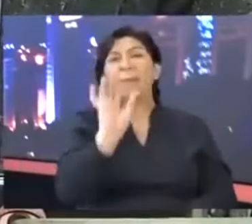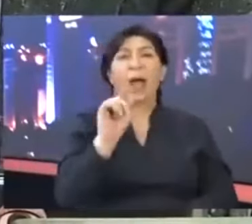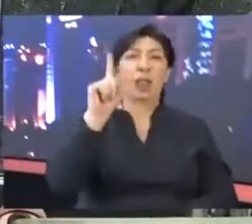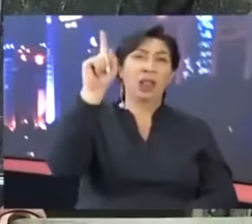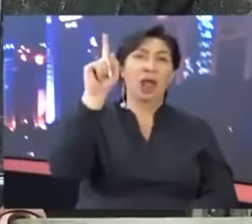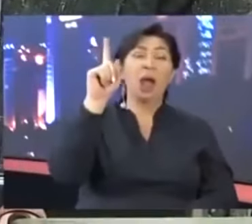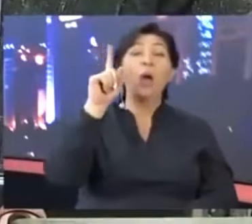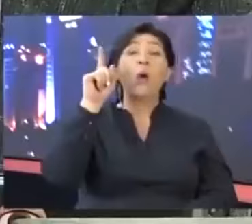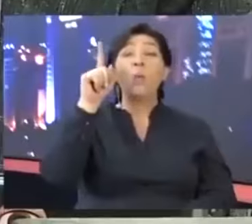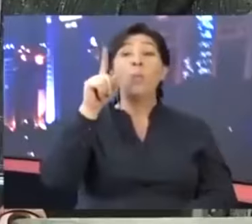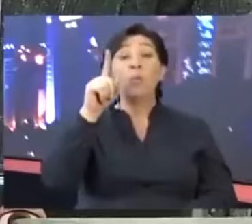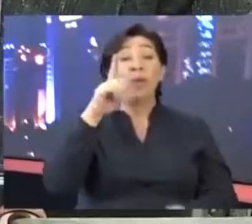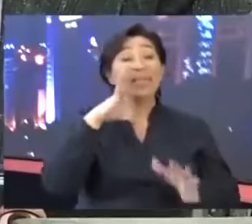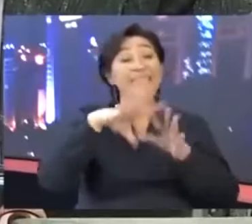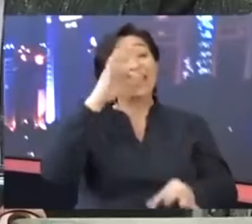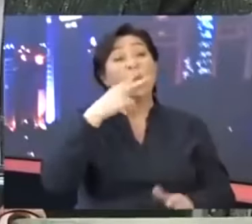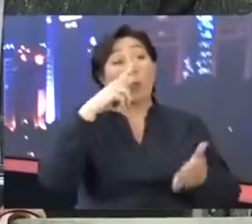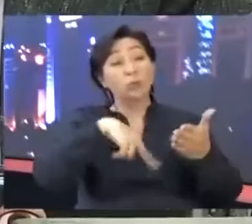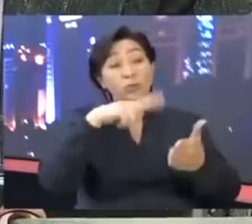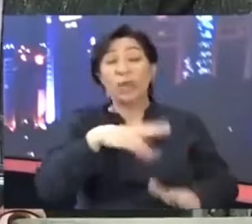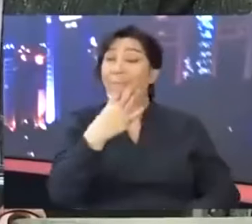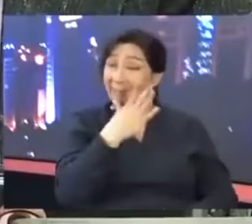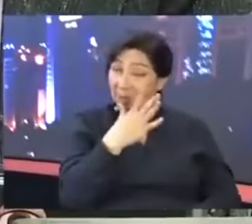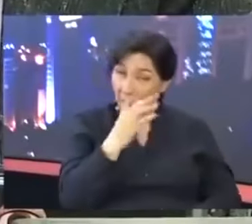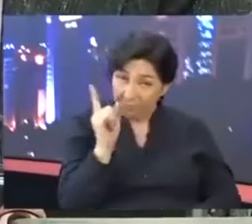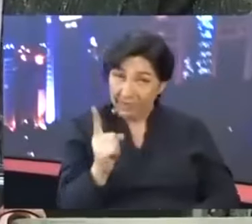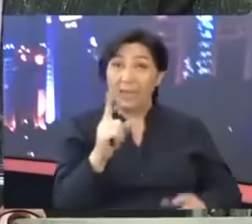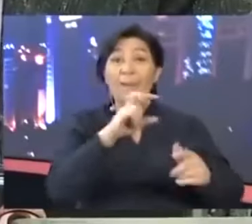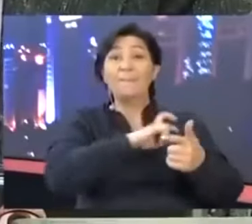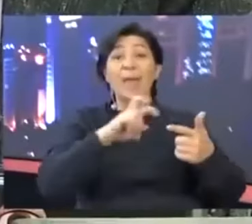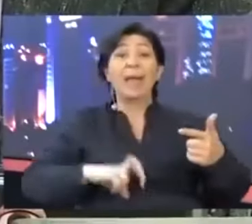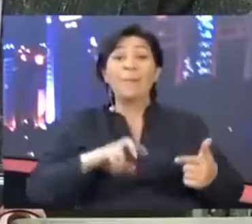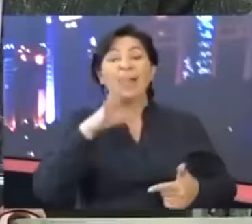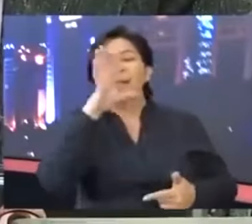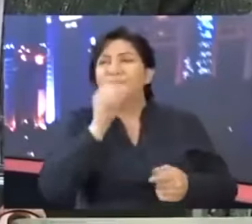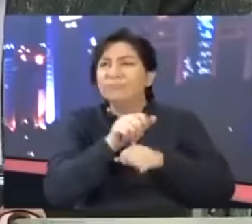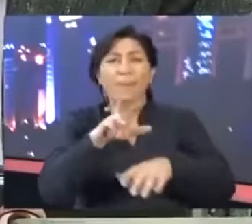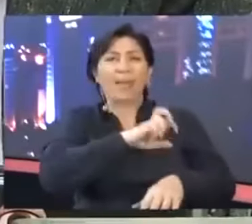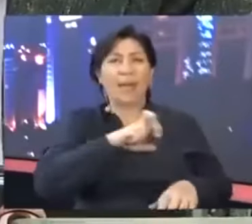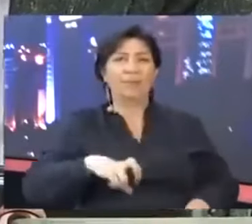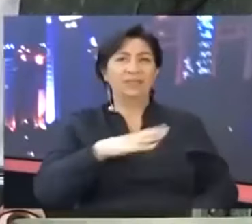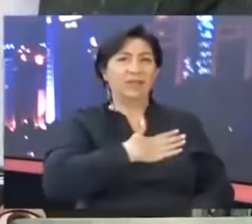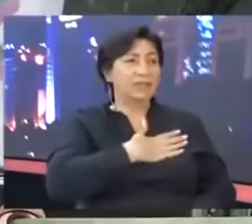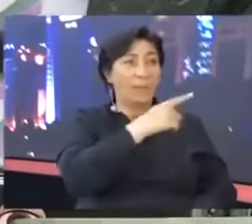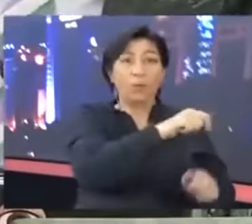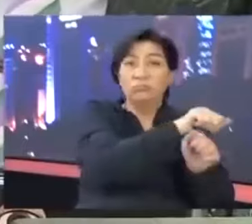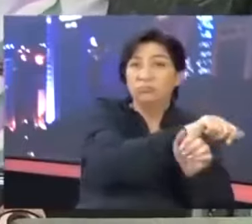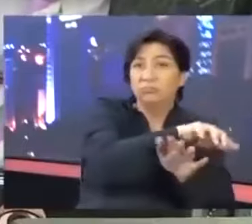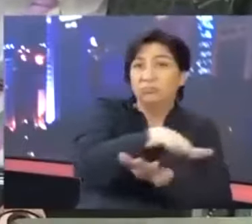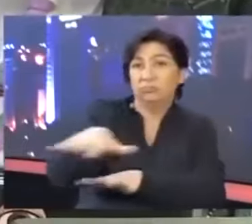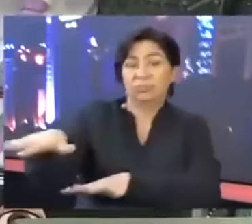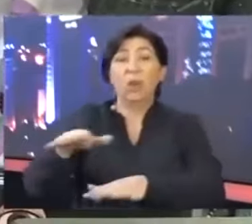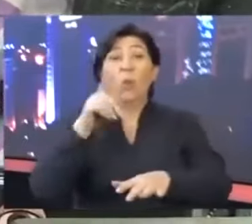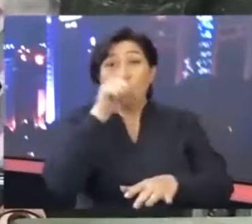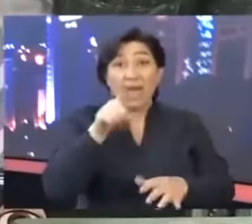insanların o metni okuyacağını biliyor bir İkincisi peygamberin ilk olarak insanlar onu duyuracağı biliyor Hı hı Bunlar da göz